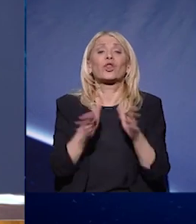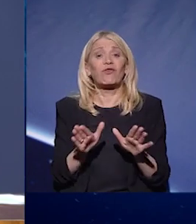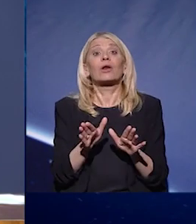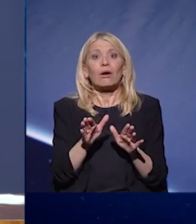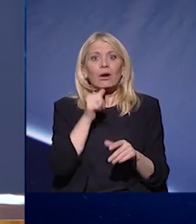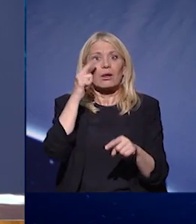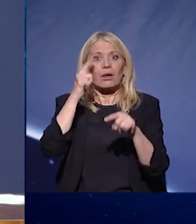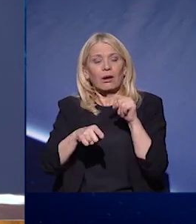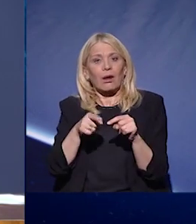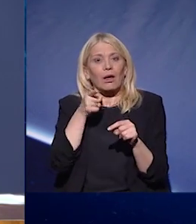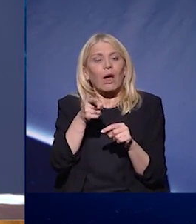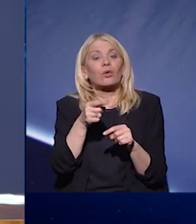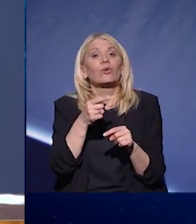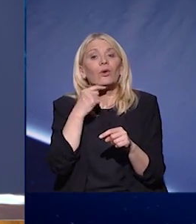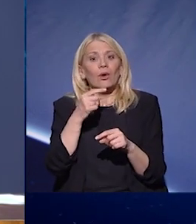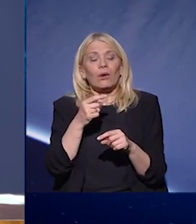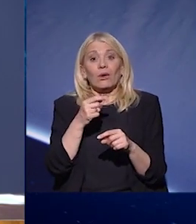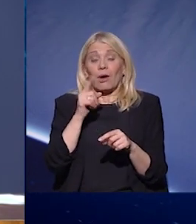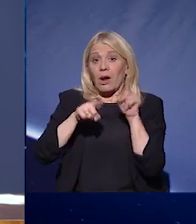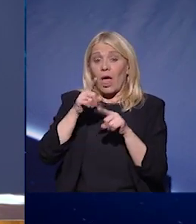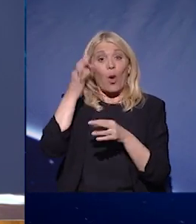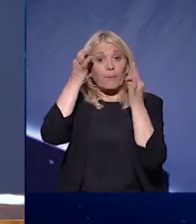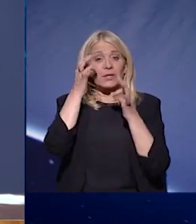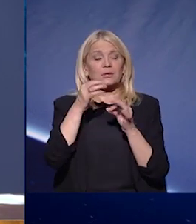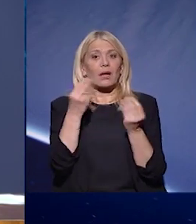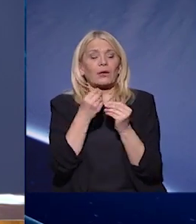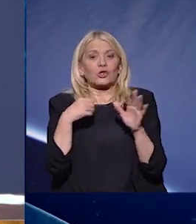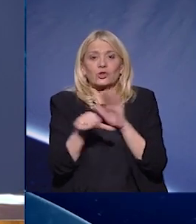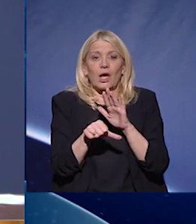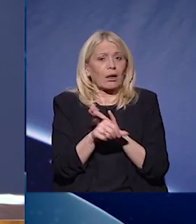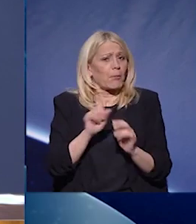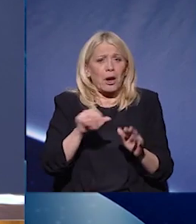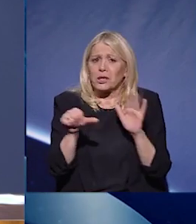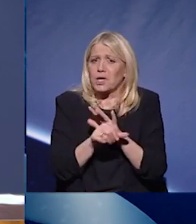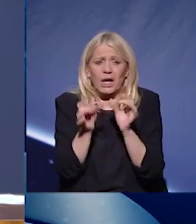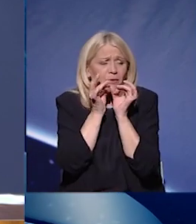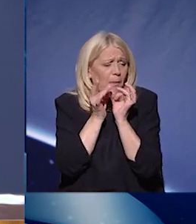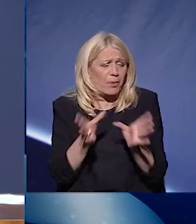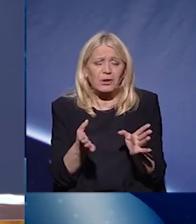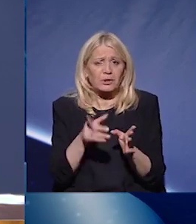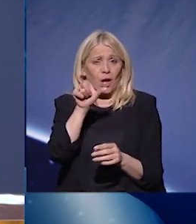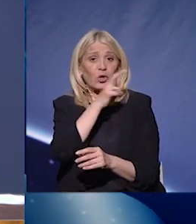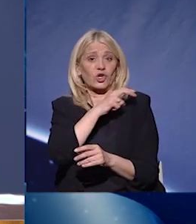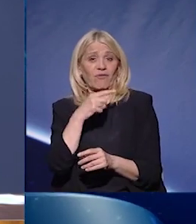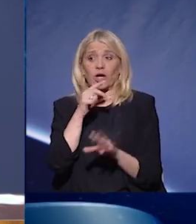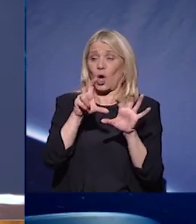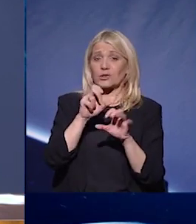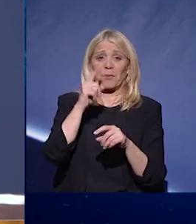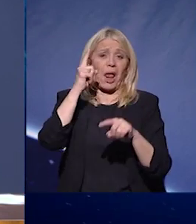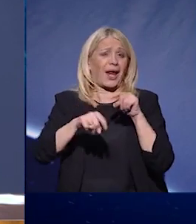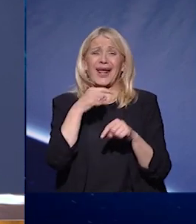i proziva se. I onda sad neko misli da se nešto prikriva. Ma ne prikriva se ništa, evo ja, evo, otvoreno